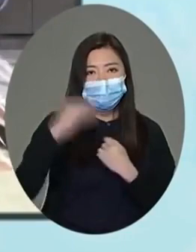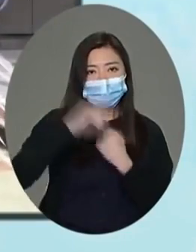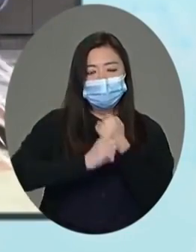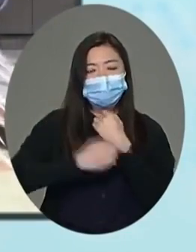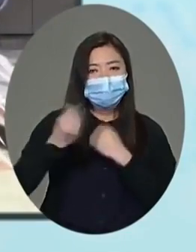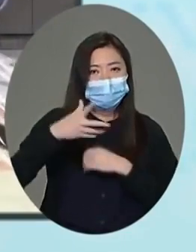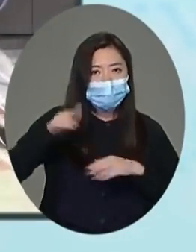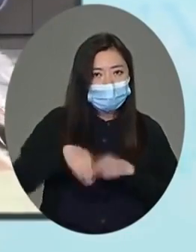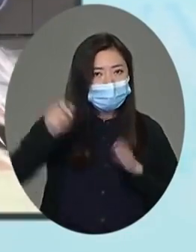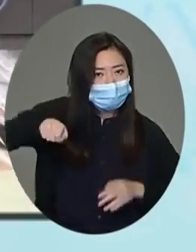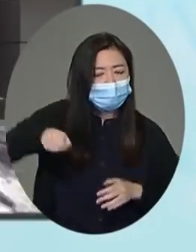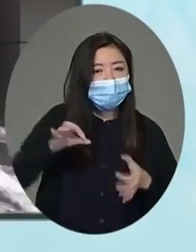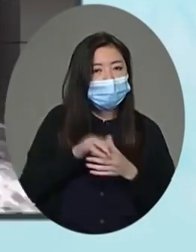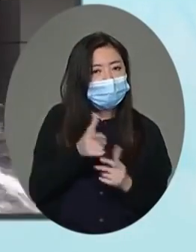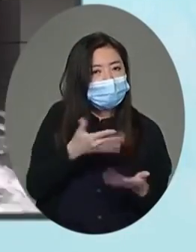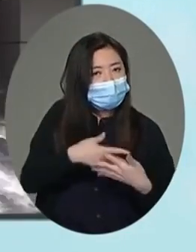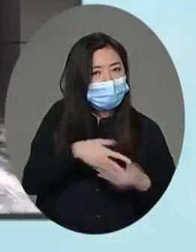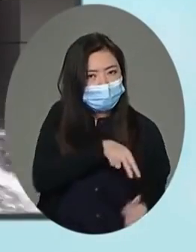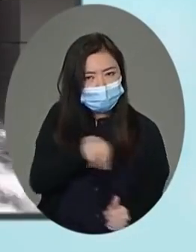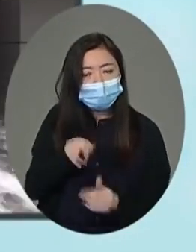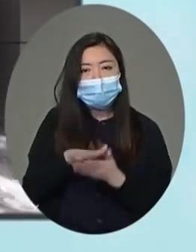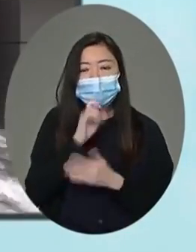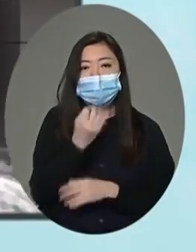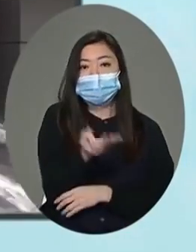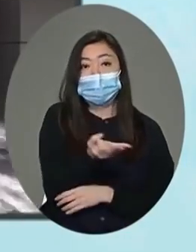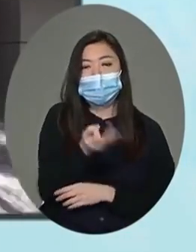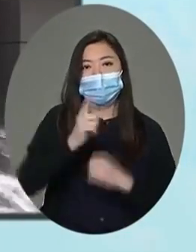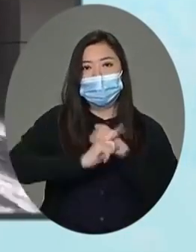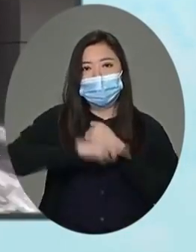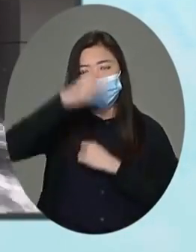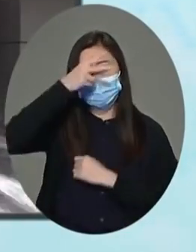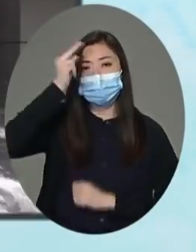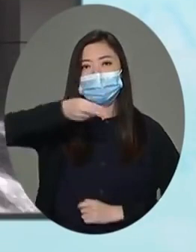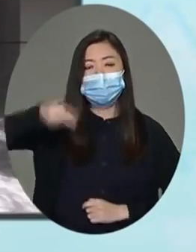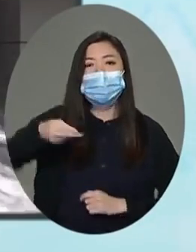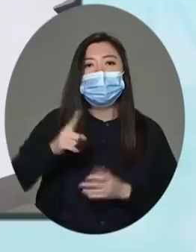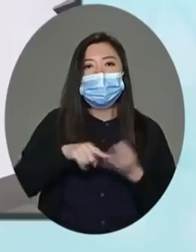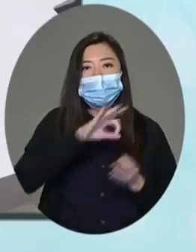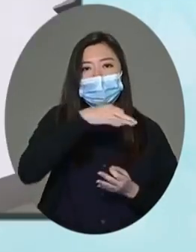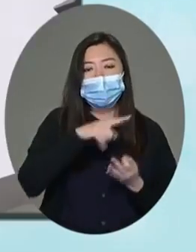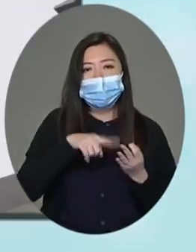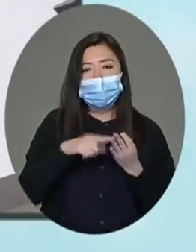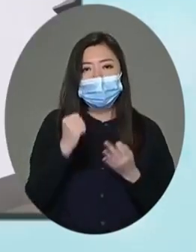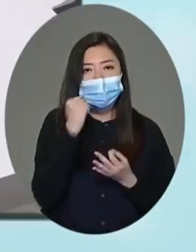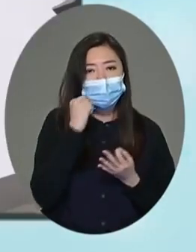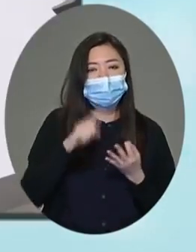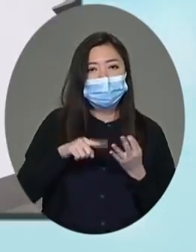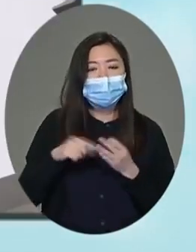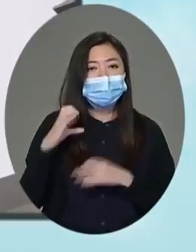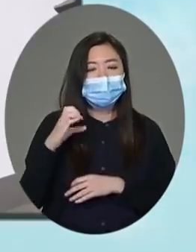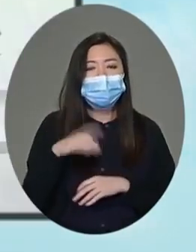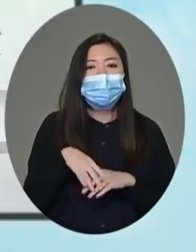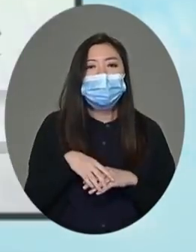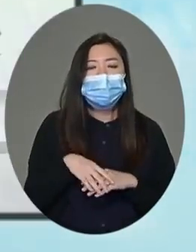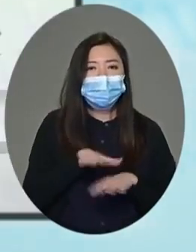开庭商讨案件管理事宜，由3名国安法指定法官彭宝琴、杜丽冰和陈家信处